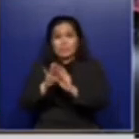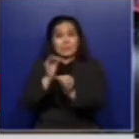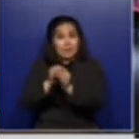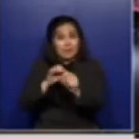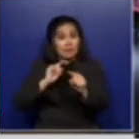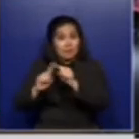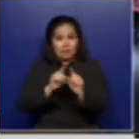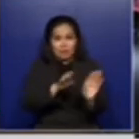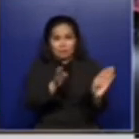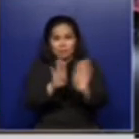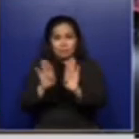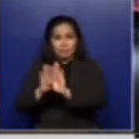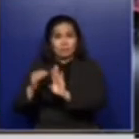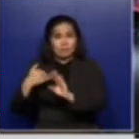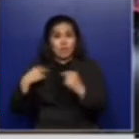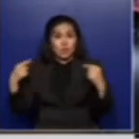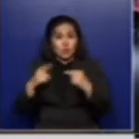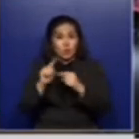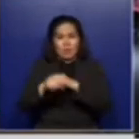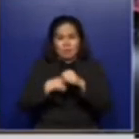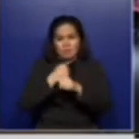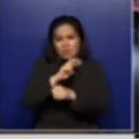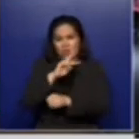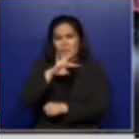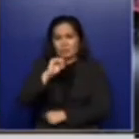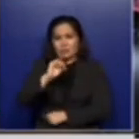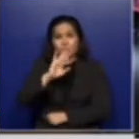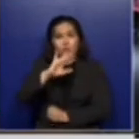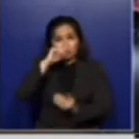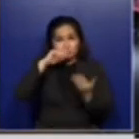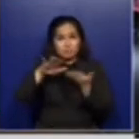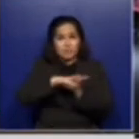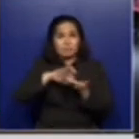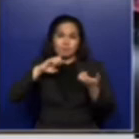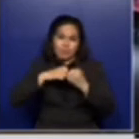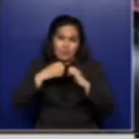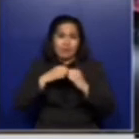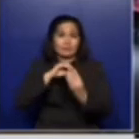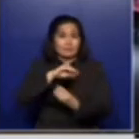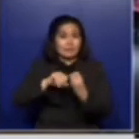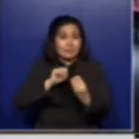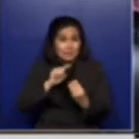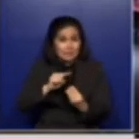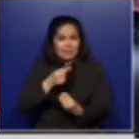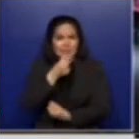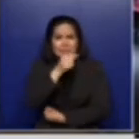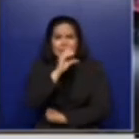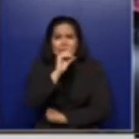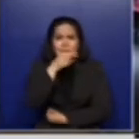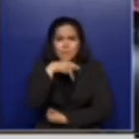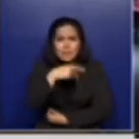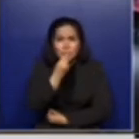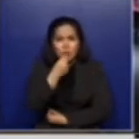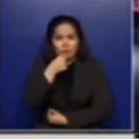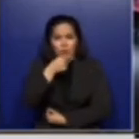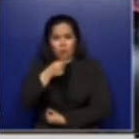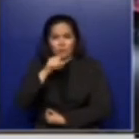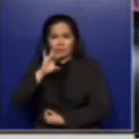ากมายในยุคต้มยำกุ้งเมื่อปี2540แต่ว่า GDP ขนาดนั้นติดลบเพียงแค่